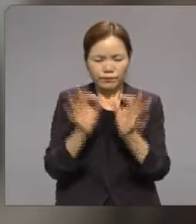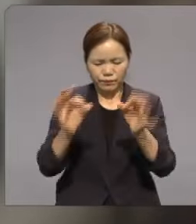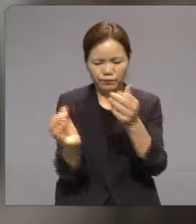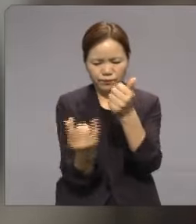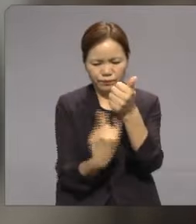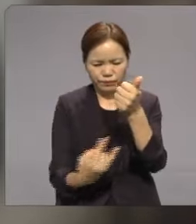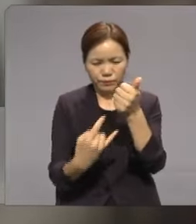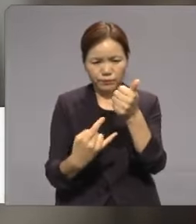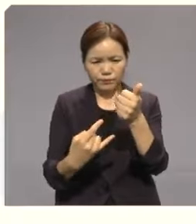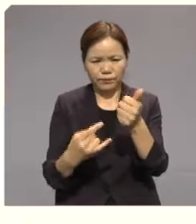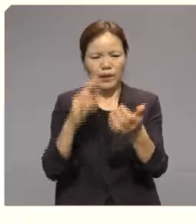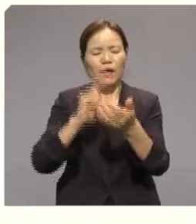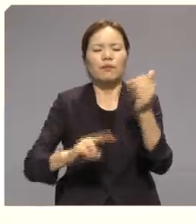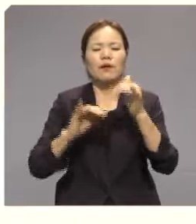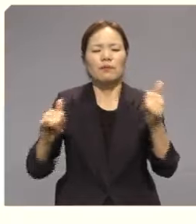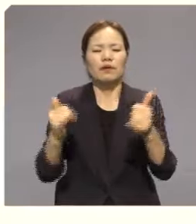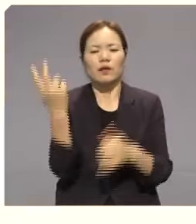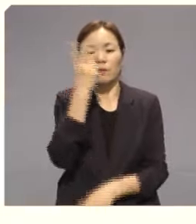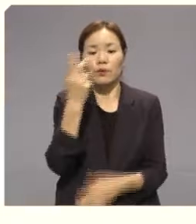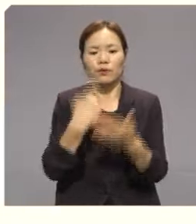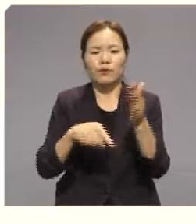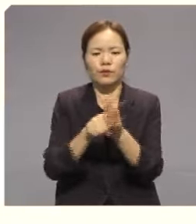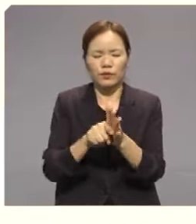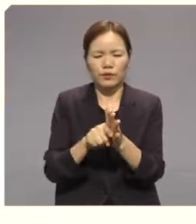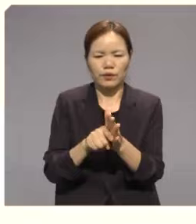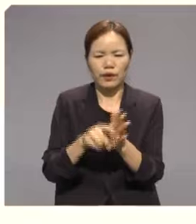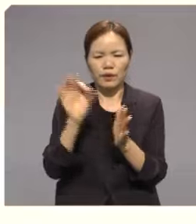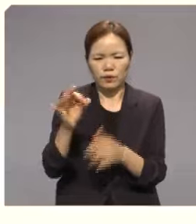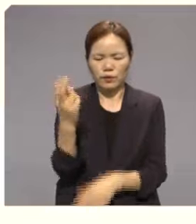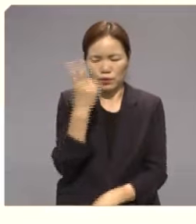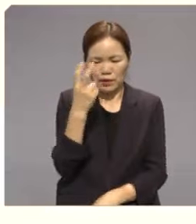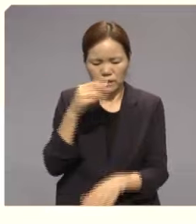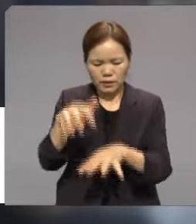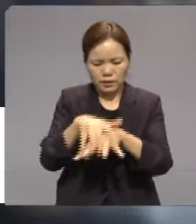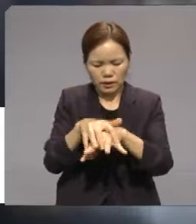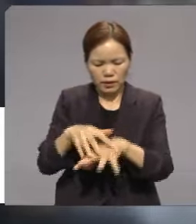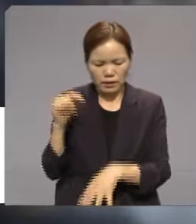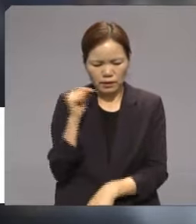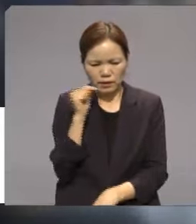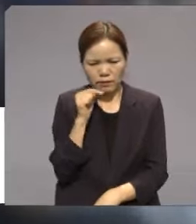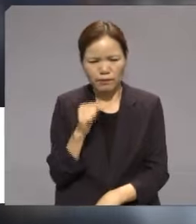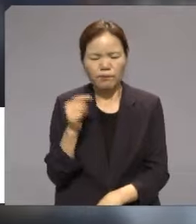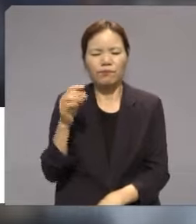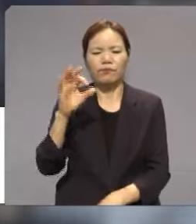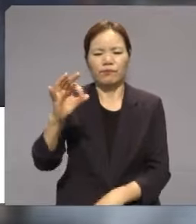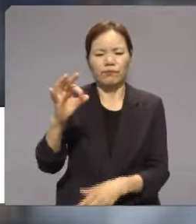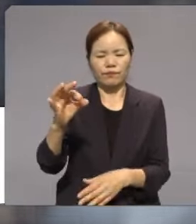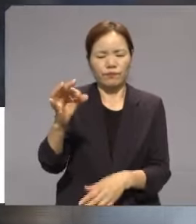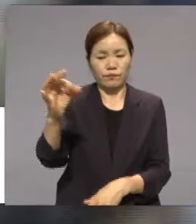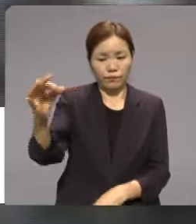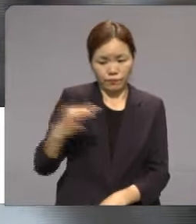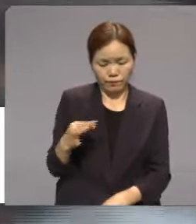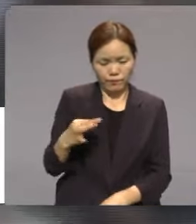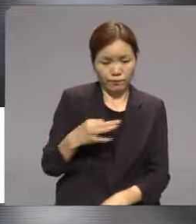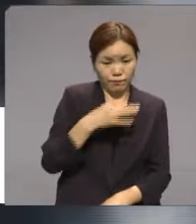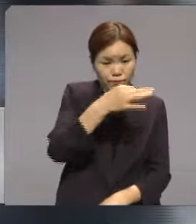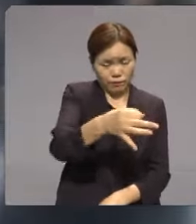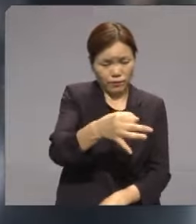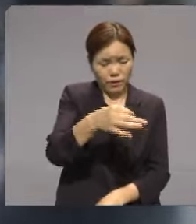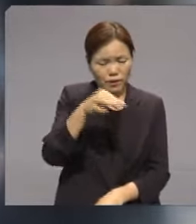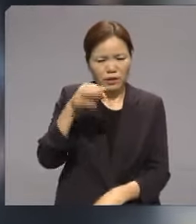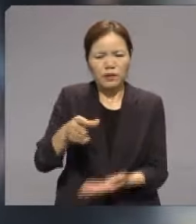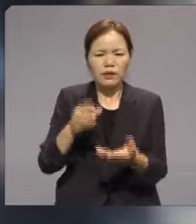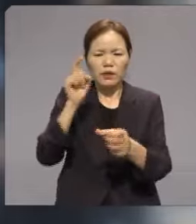금융위원회도 판매자 보호를 위한 정산자금 관리 체계를 강화합니다. 정산을 위해 유입된 자금은 정산에만 사용될 수